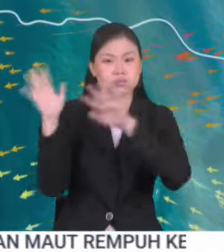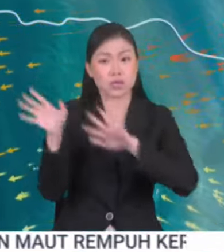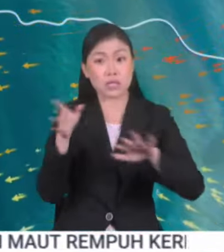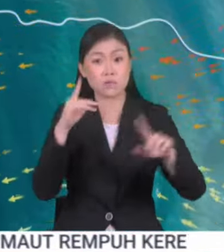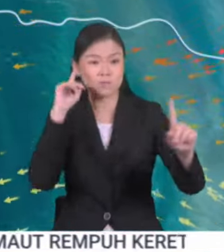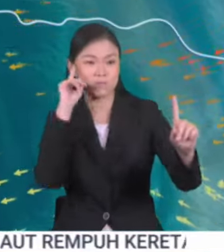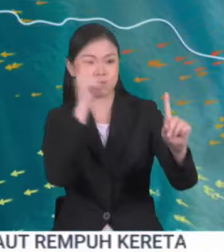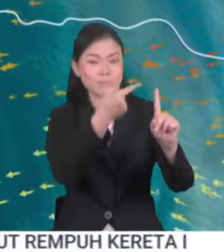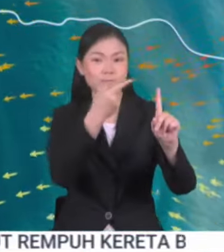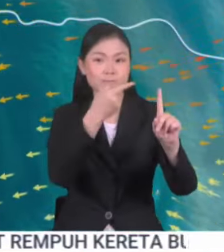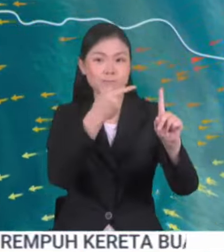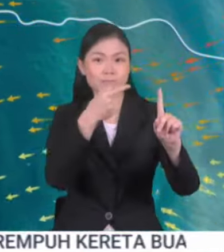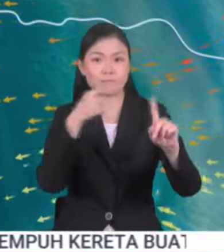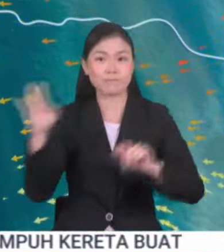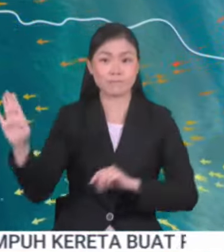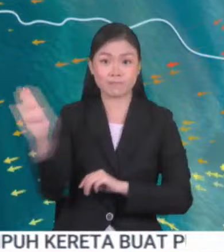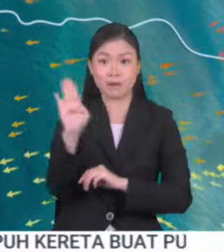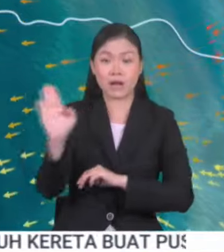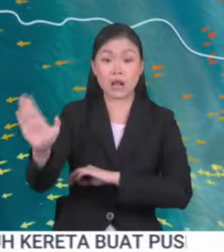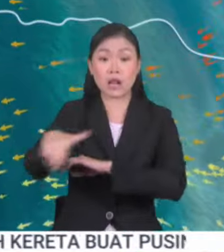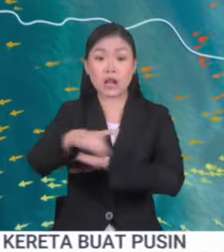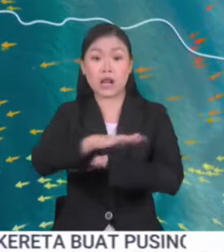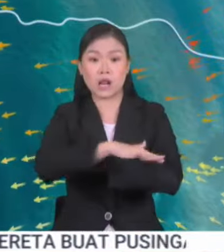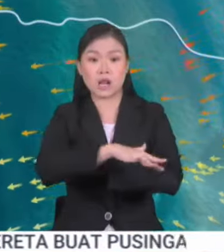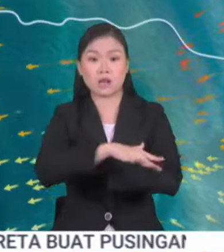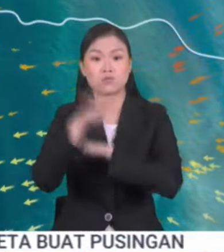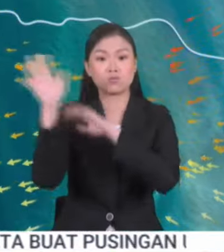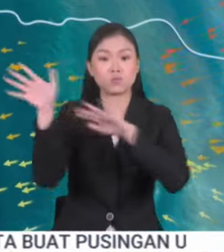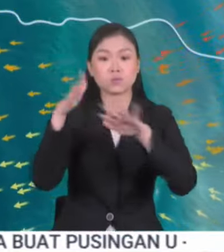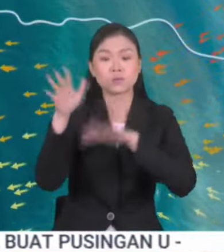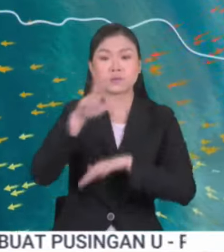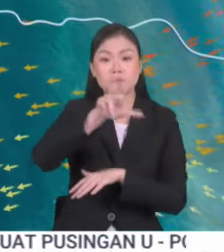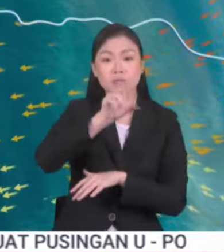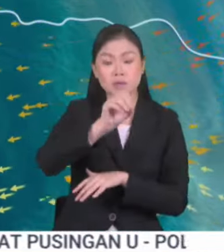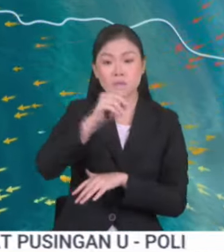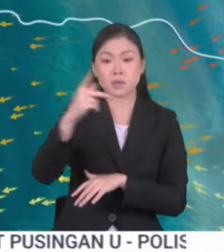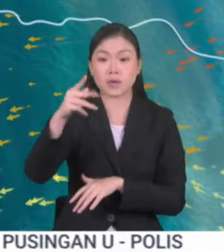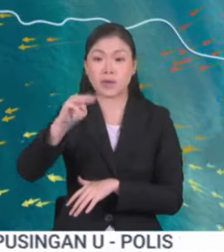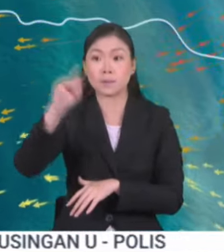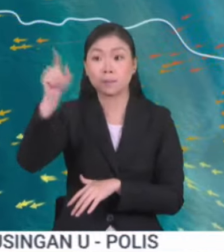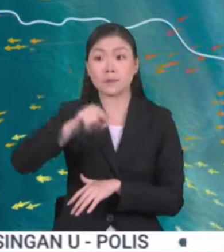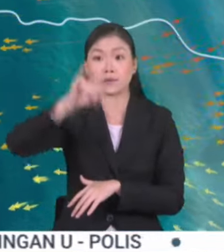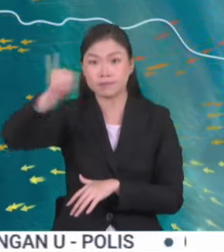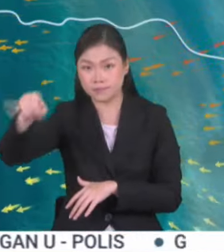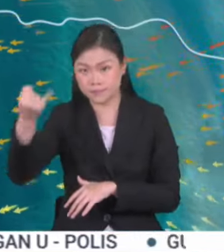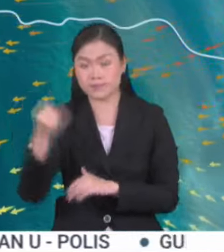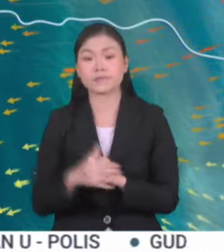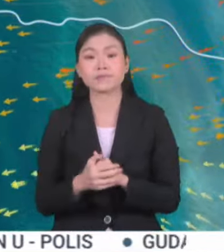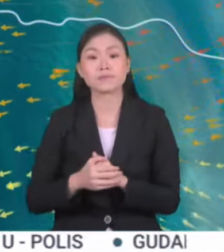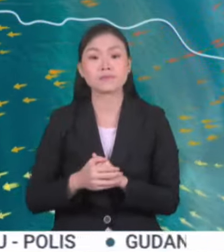ke arah barat laut dengan kelajuan 30 km sejam. Taufan ini juga